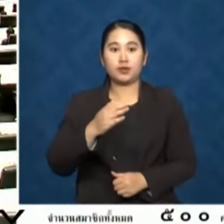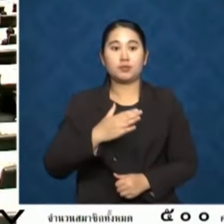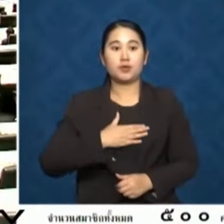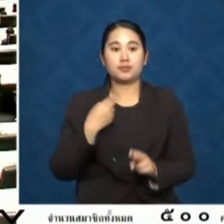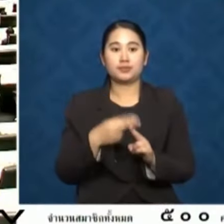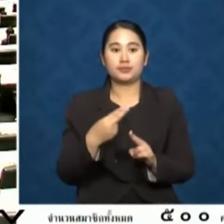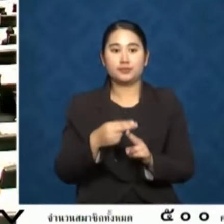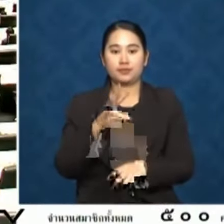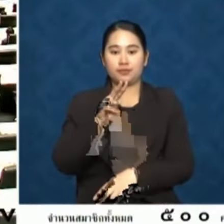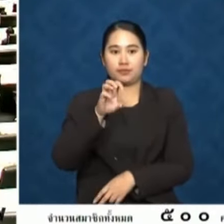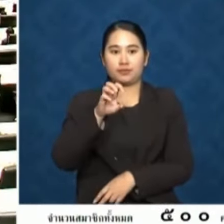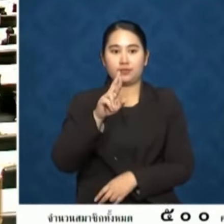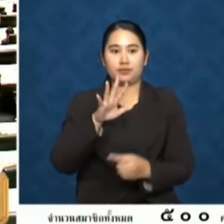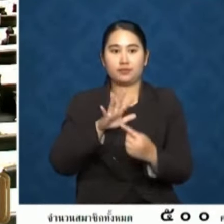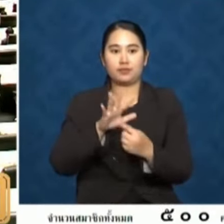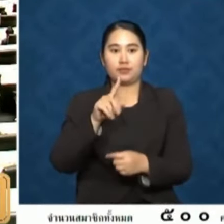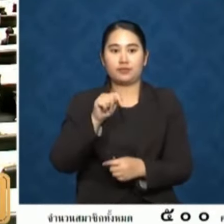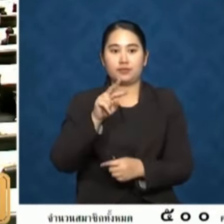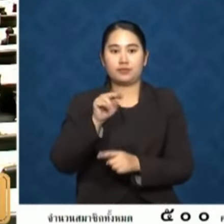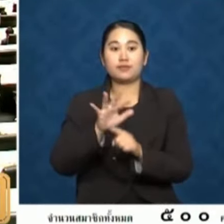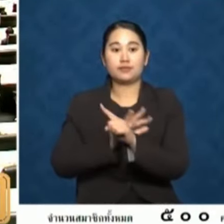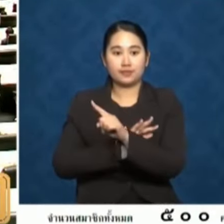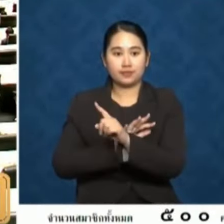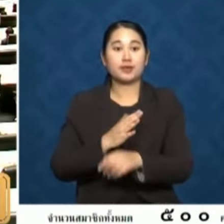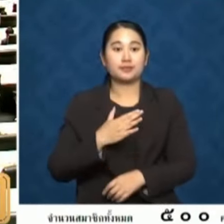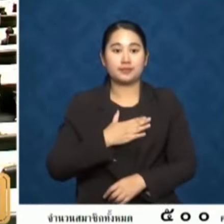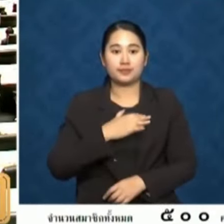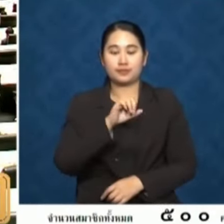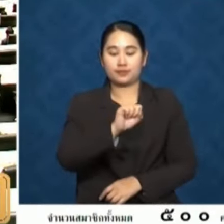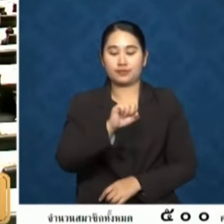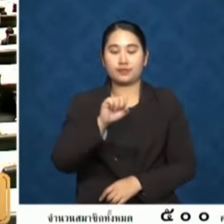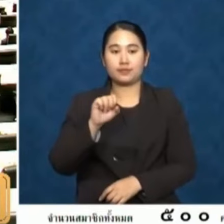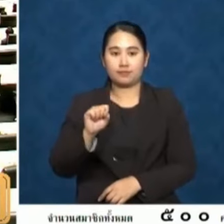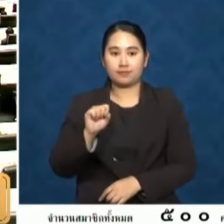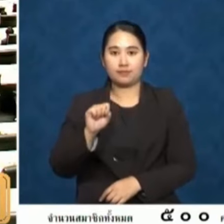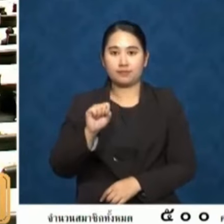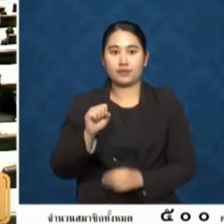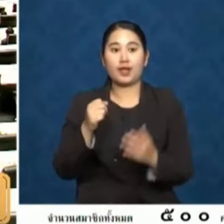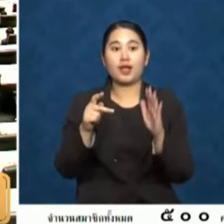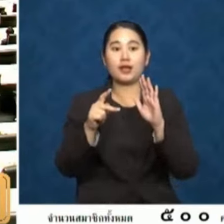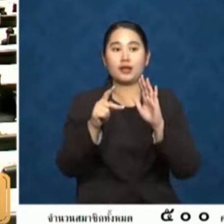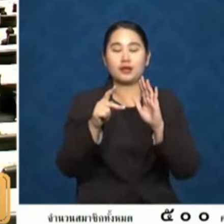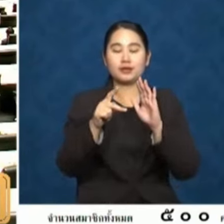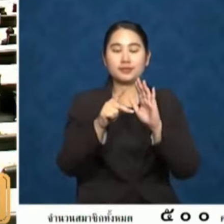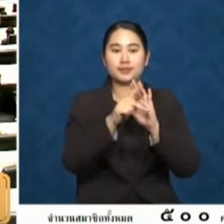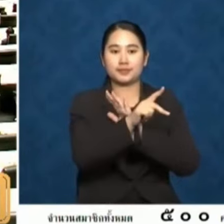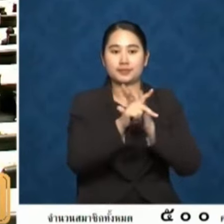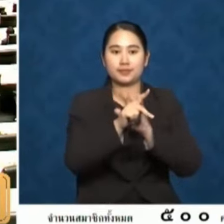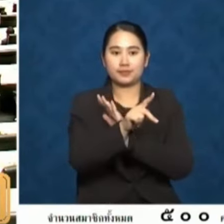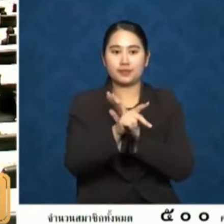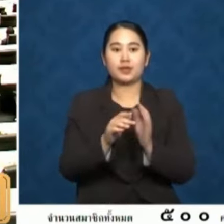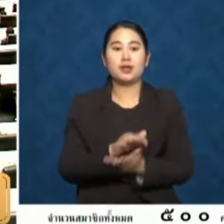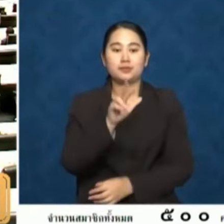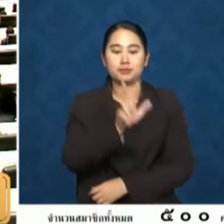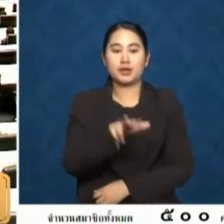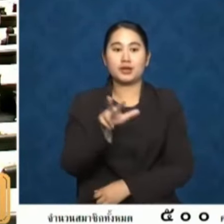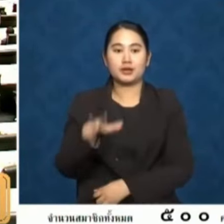กับผมวิรัติพิมพนิชสมาชิกสภาผู้แทนราษฎรจังหวัดกาฬสินธุ์พรรคเพื่อไ